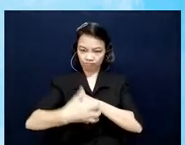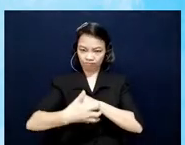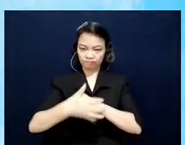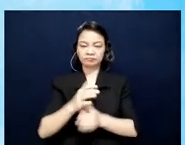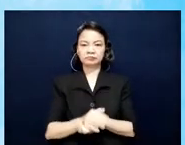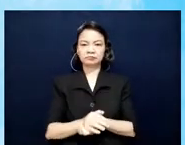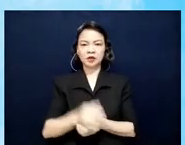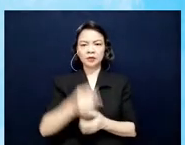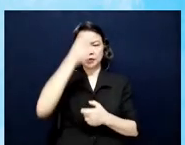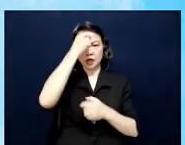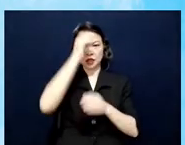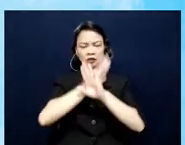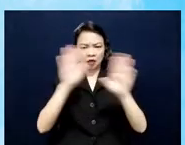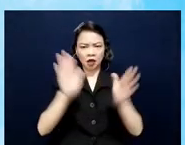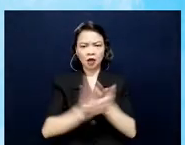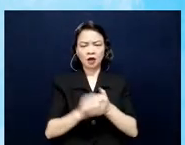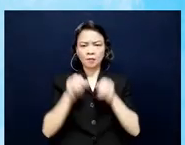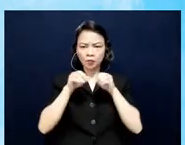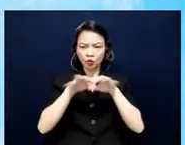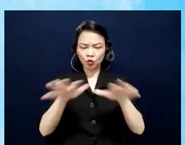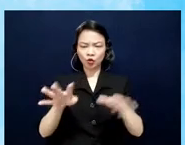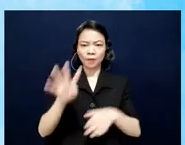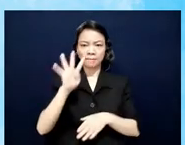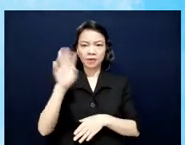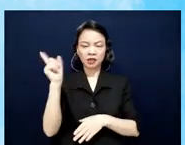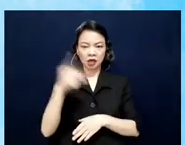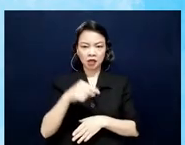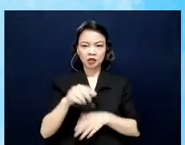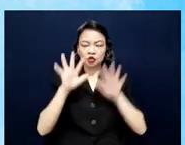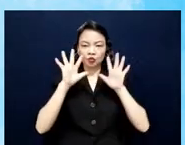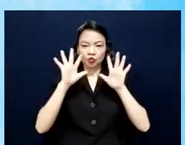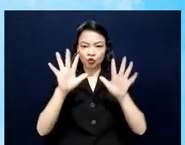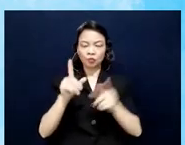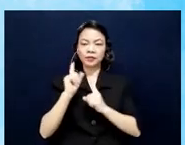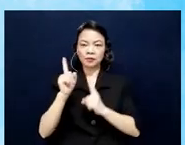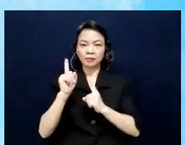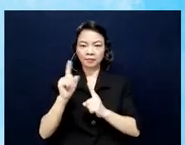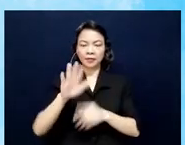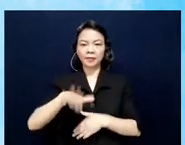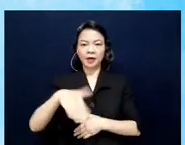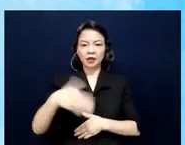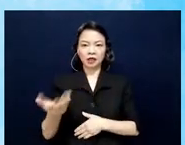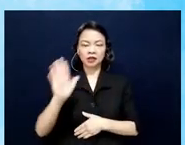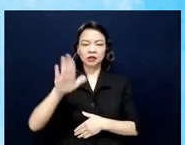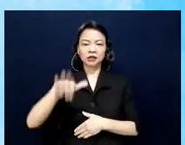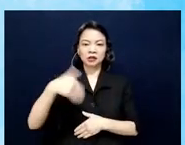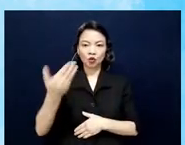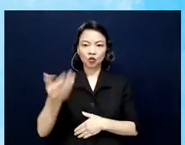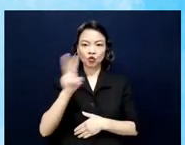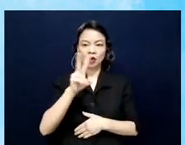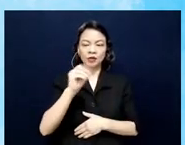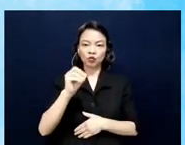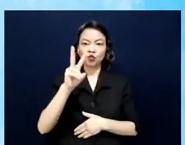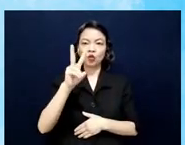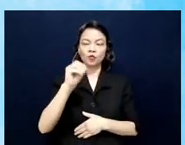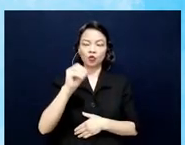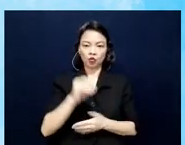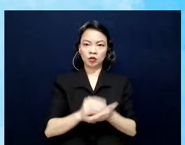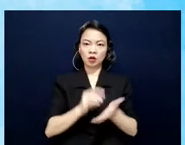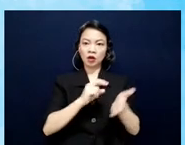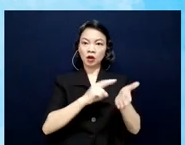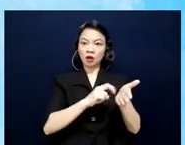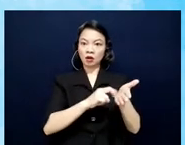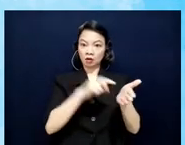tidak menular merupakan 4 dari 10 penyebab utama kematian pada tahun 2020. Angka ini telah